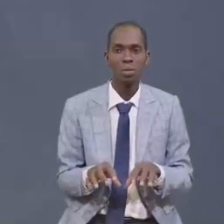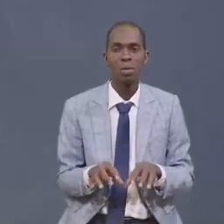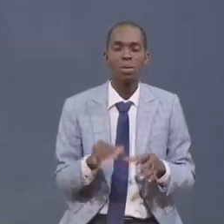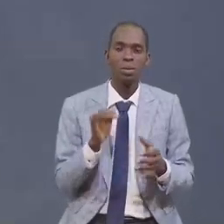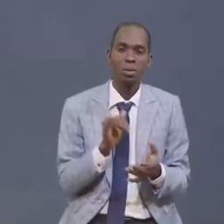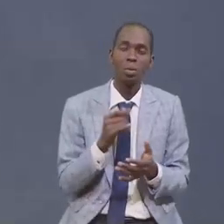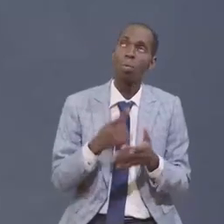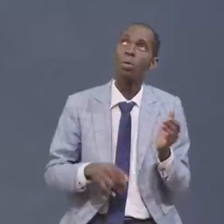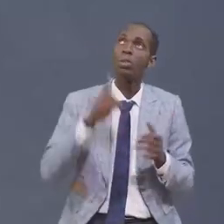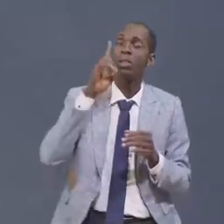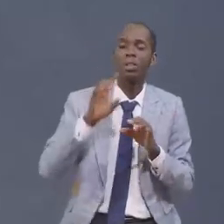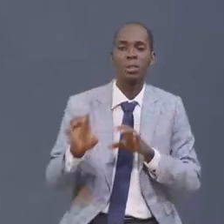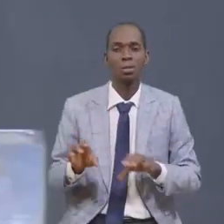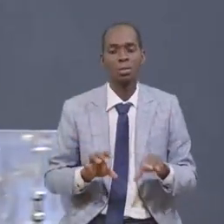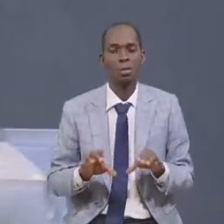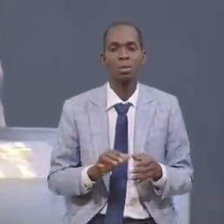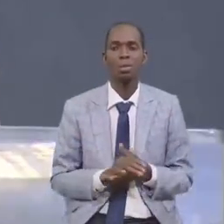Les actes de Dieu, ce qu'il fait.